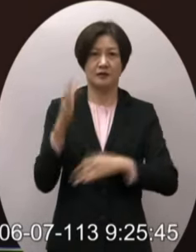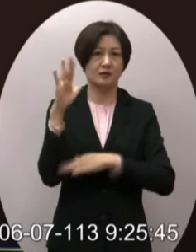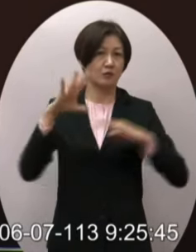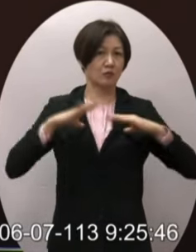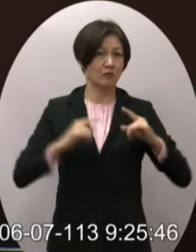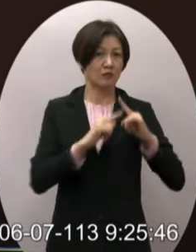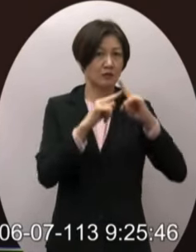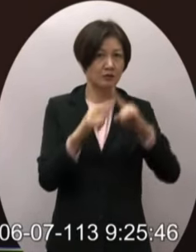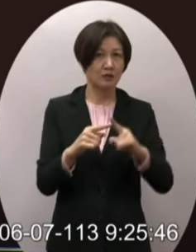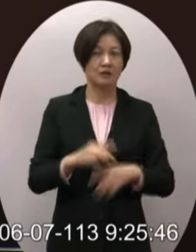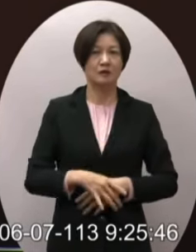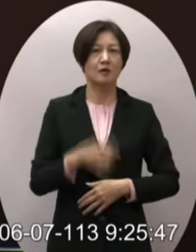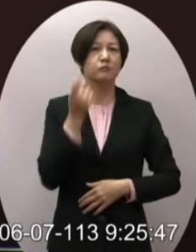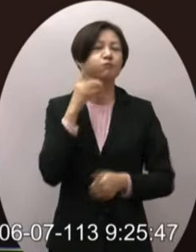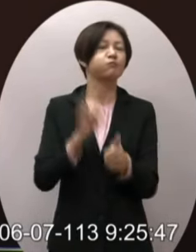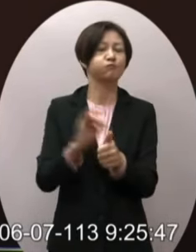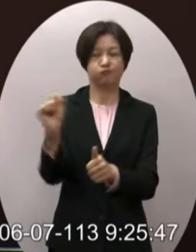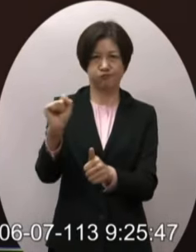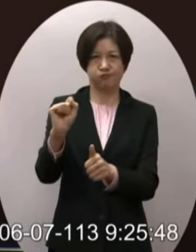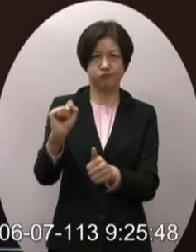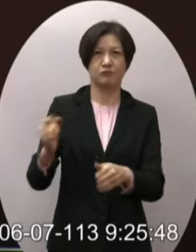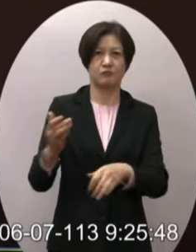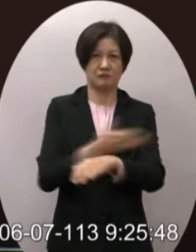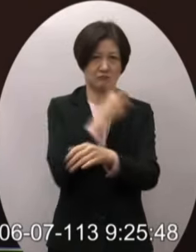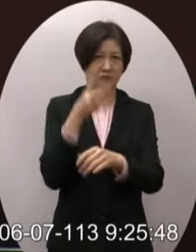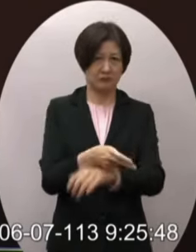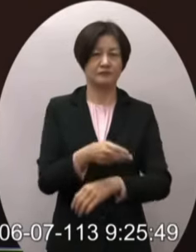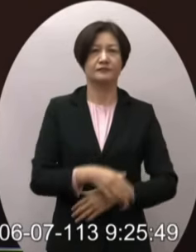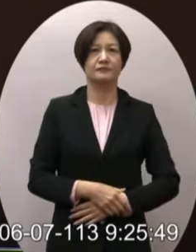法院不再有说谎和逃避监督的机